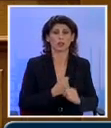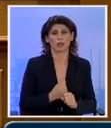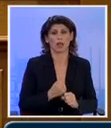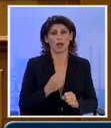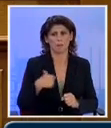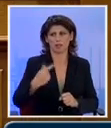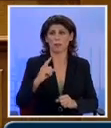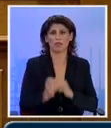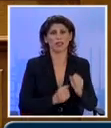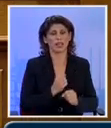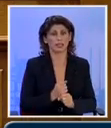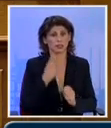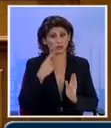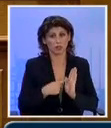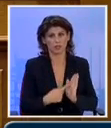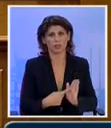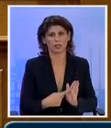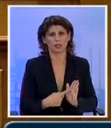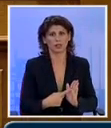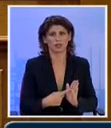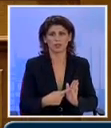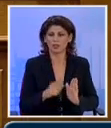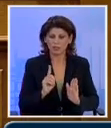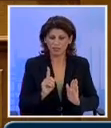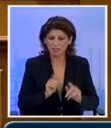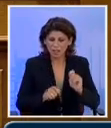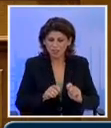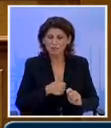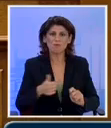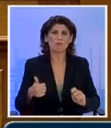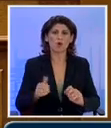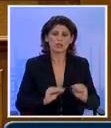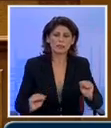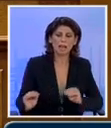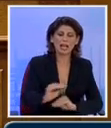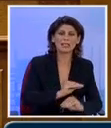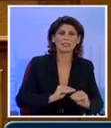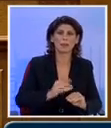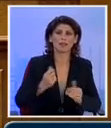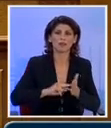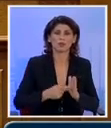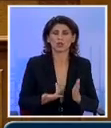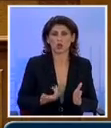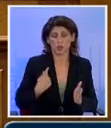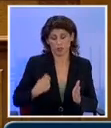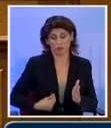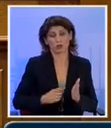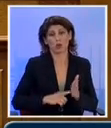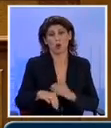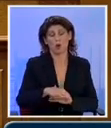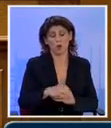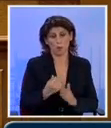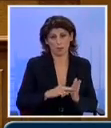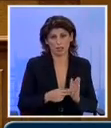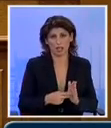δεκαετίες. Και αυτό δείχνει ότι δεν συμμαζέψαμε απλώς τα δημοσιονομικά. Αλλάξαμε και τις βαθύτερες ισορροπίες της ελληνικής